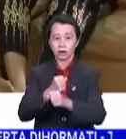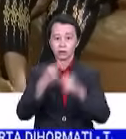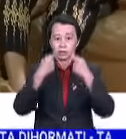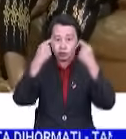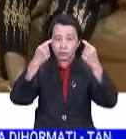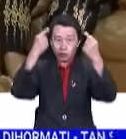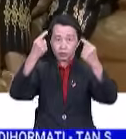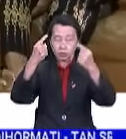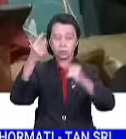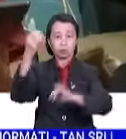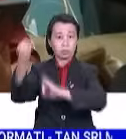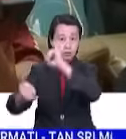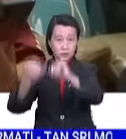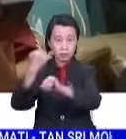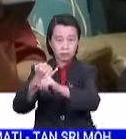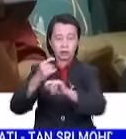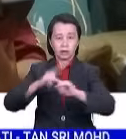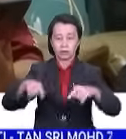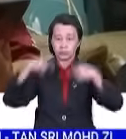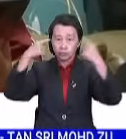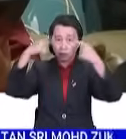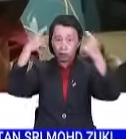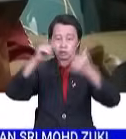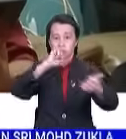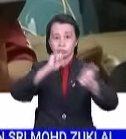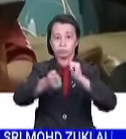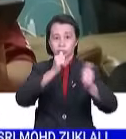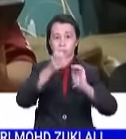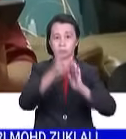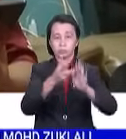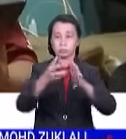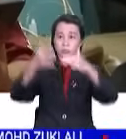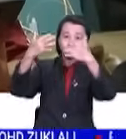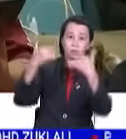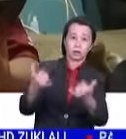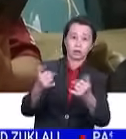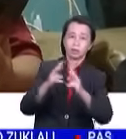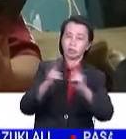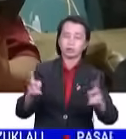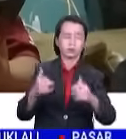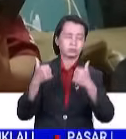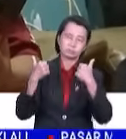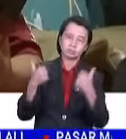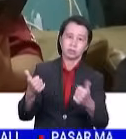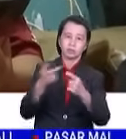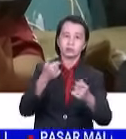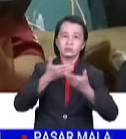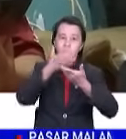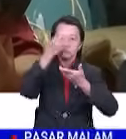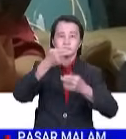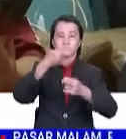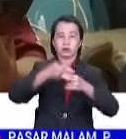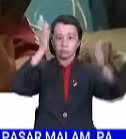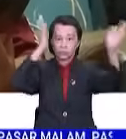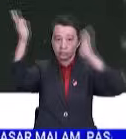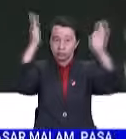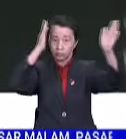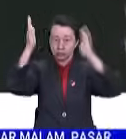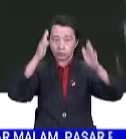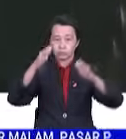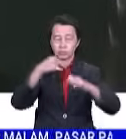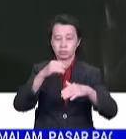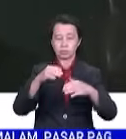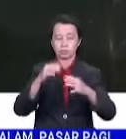kejayaan di peringkat antarabangsa namun kejayaan disukain paralympic kali ini amat bermakna karena ia mengharumkan nama belisia